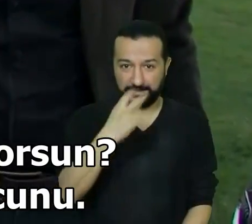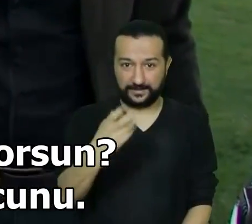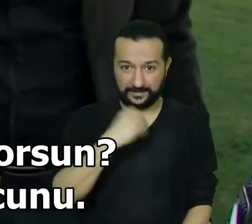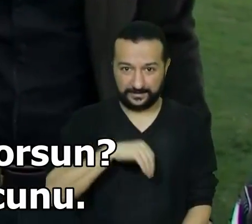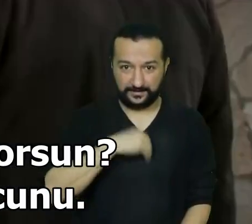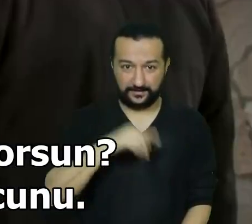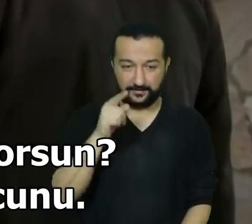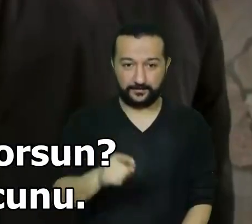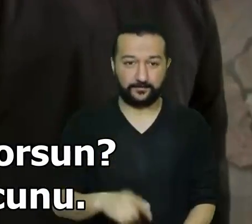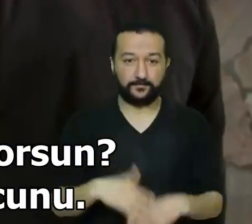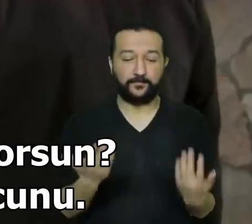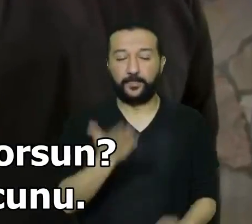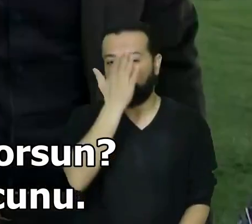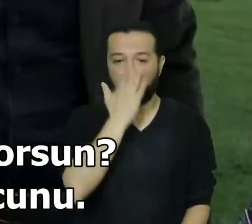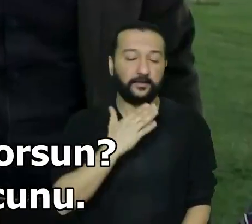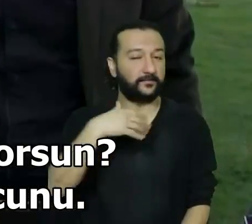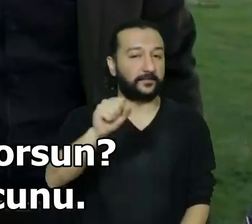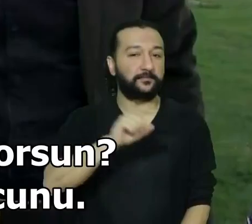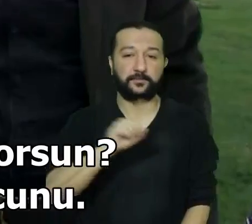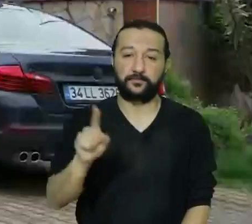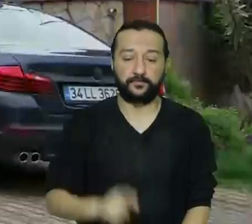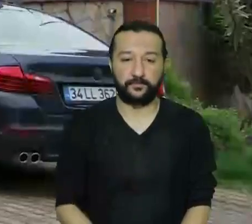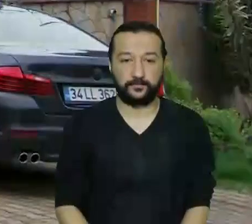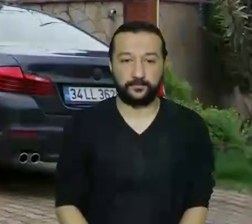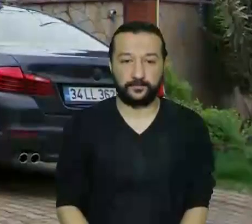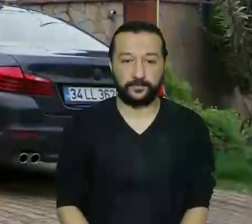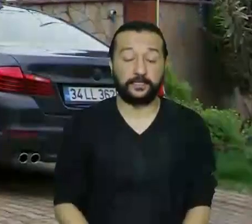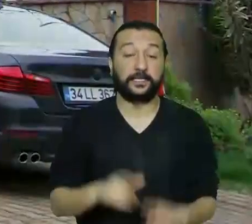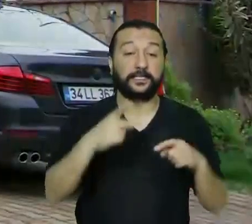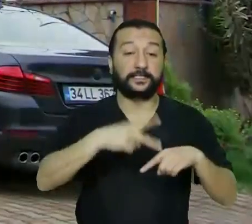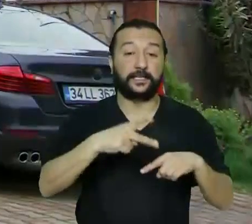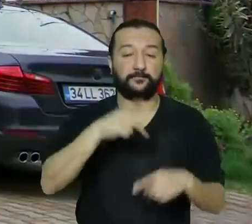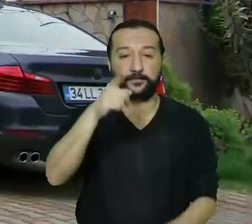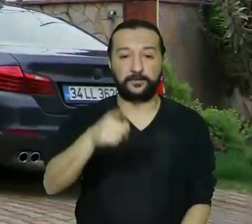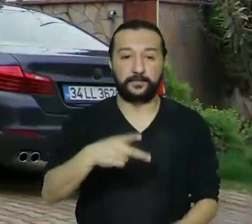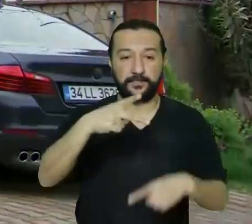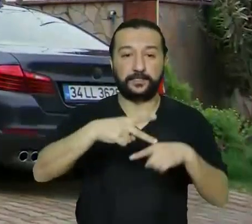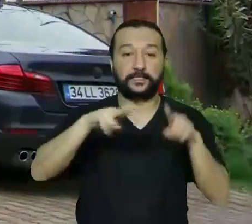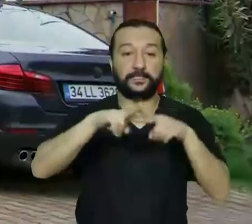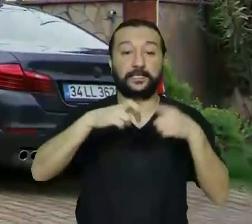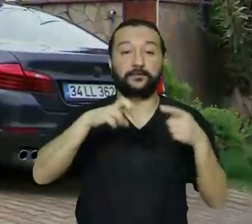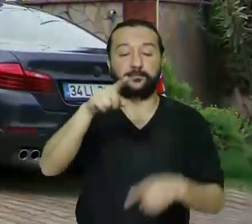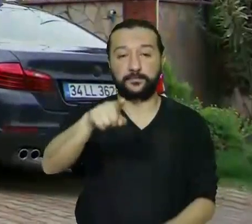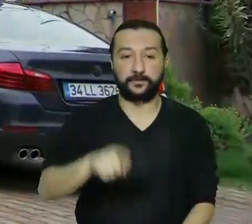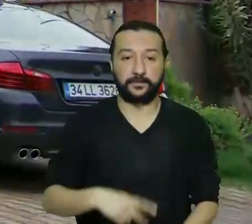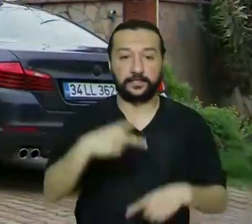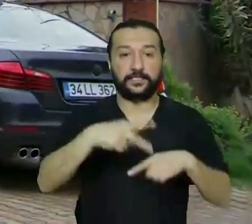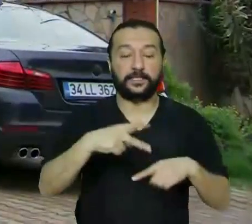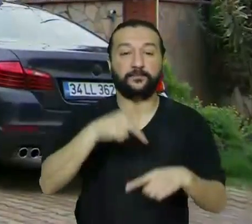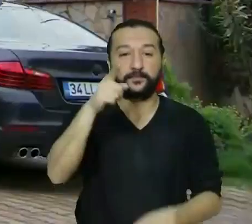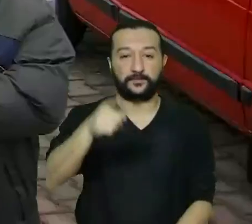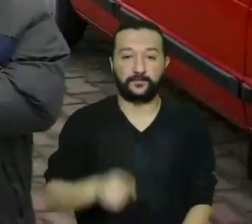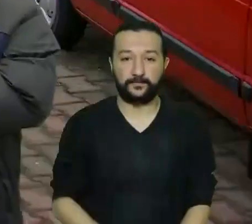bahşiş alacağını mı zannediyorsun? Avcunu yalarsa Şükrü, avcunu. Zer! Zer!